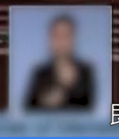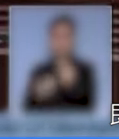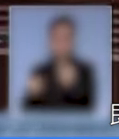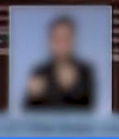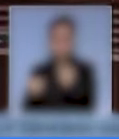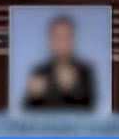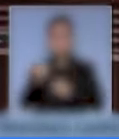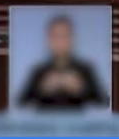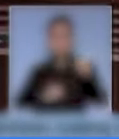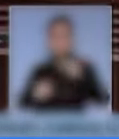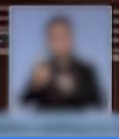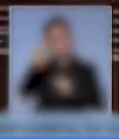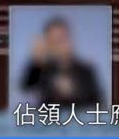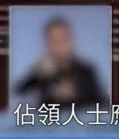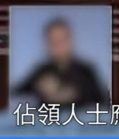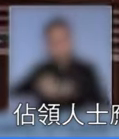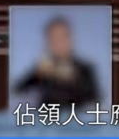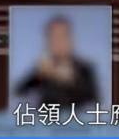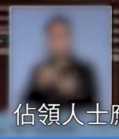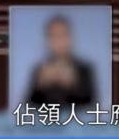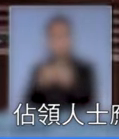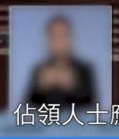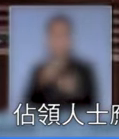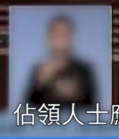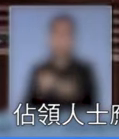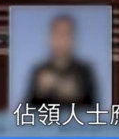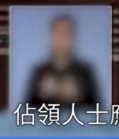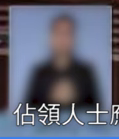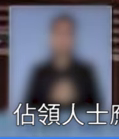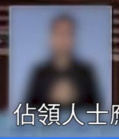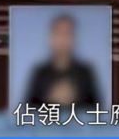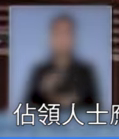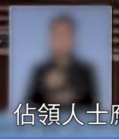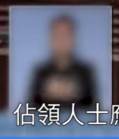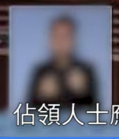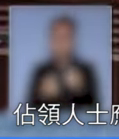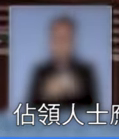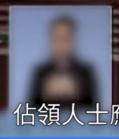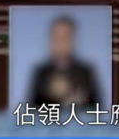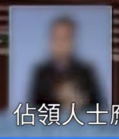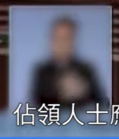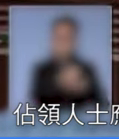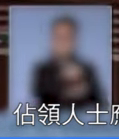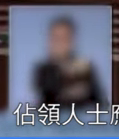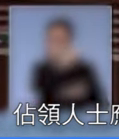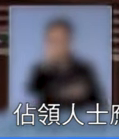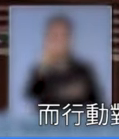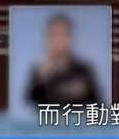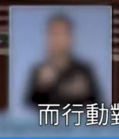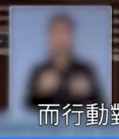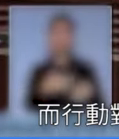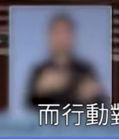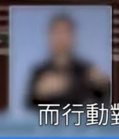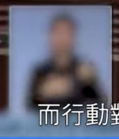崇高，亦非抗辩理由，占领人士应尊重其他人士的权利和自由，